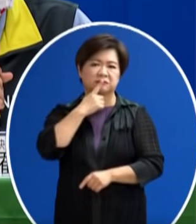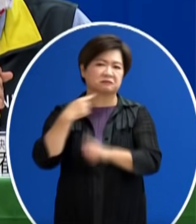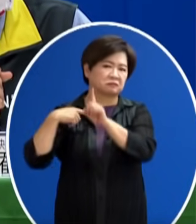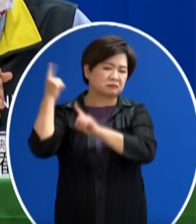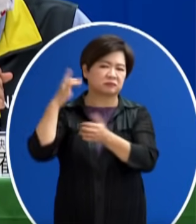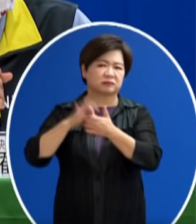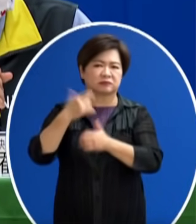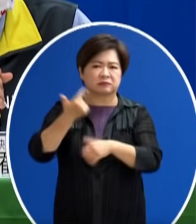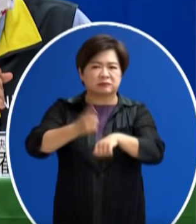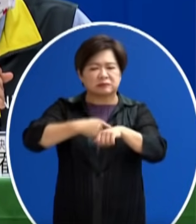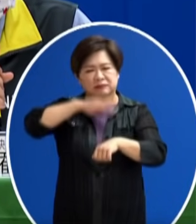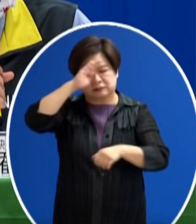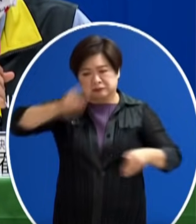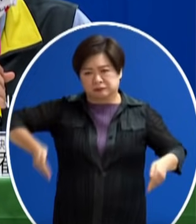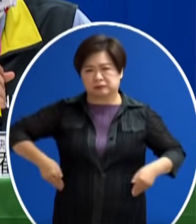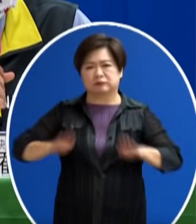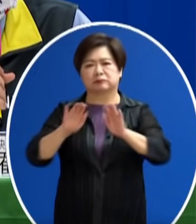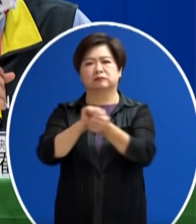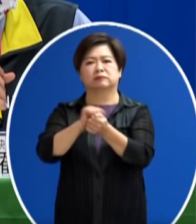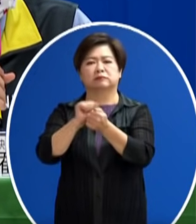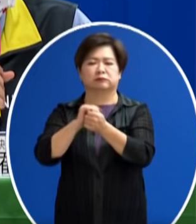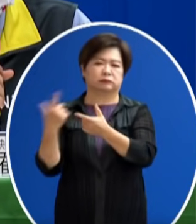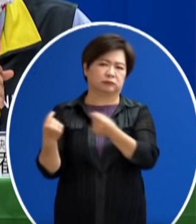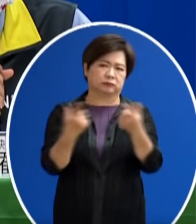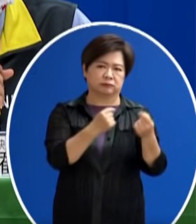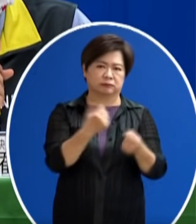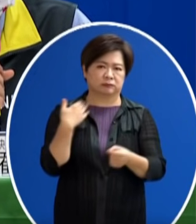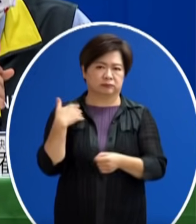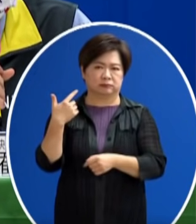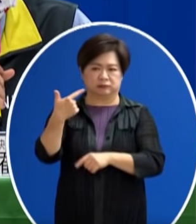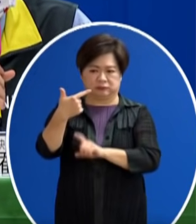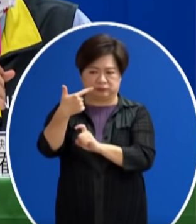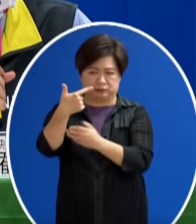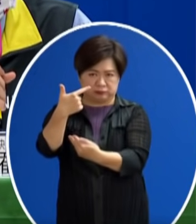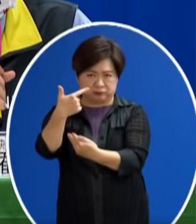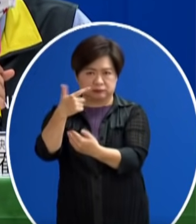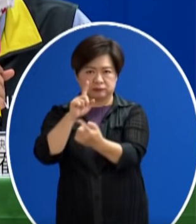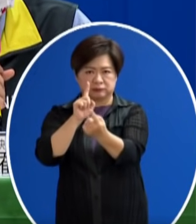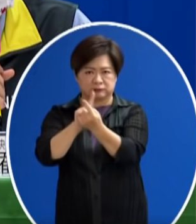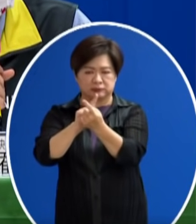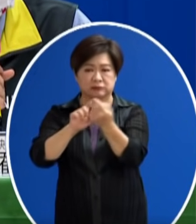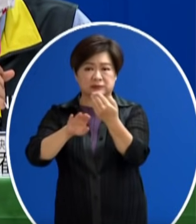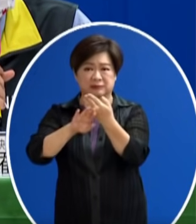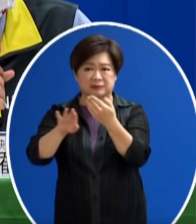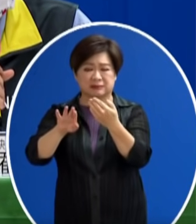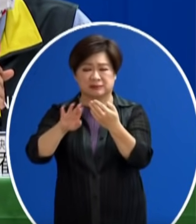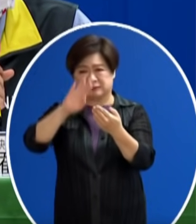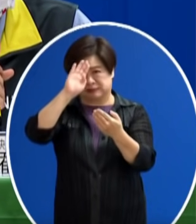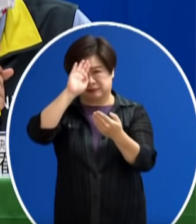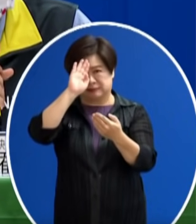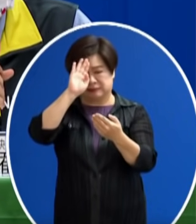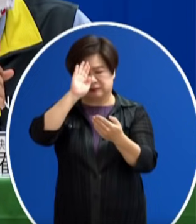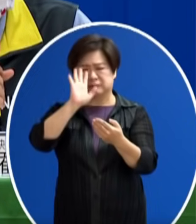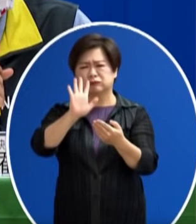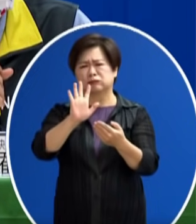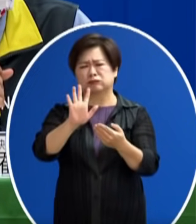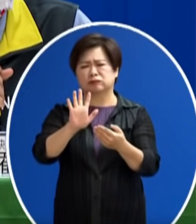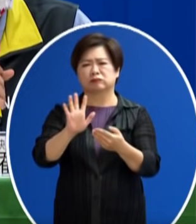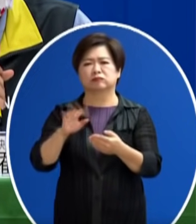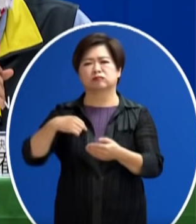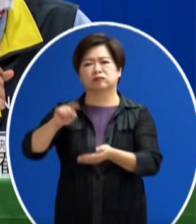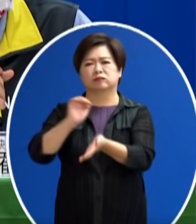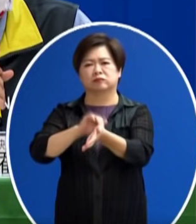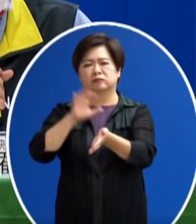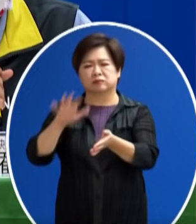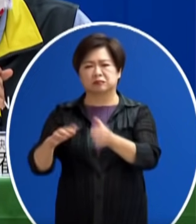肾脏病，长期在洗肾。他在6月19号因为有接触过其他的这个确诊者，然后就前往医